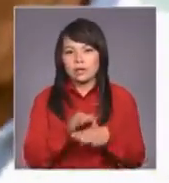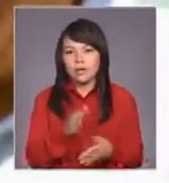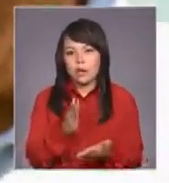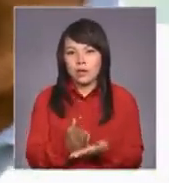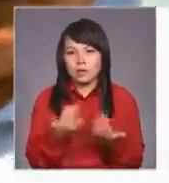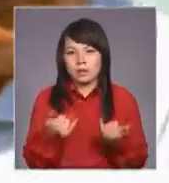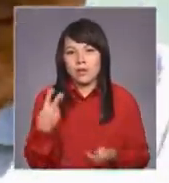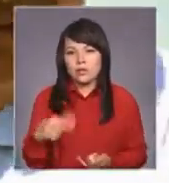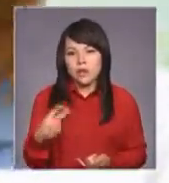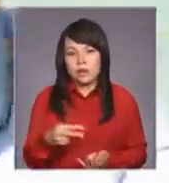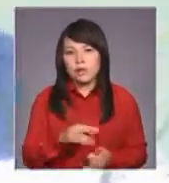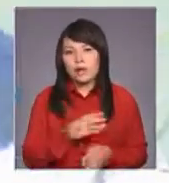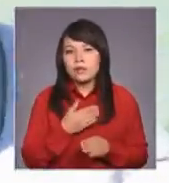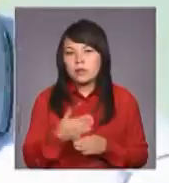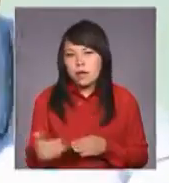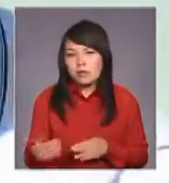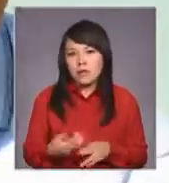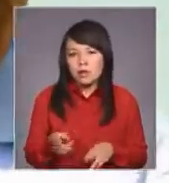жермасынан кейін.